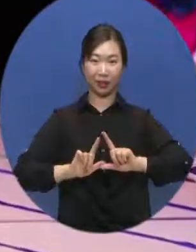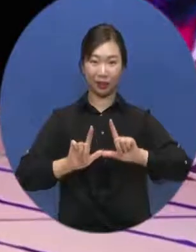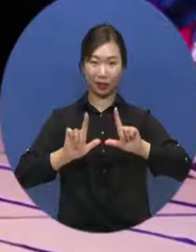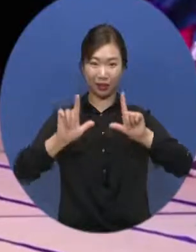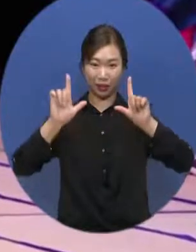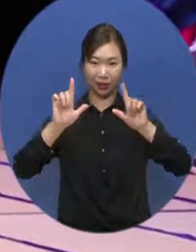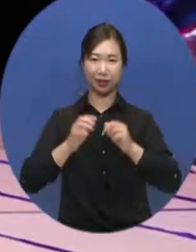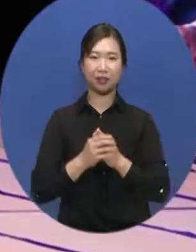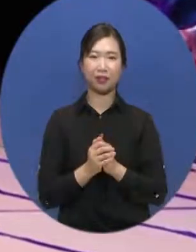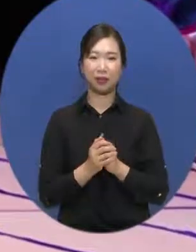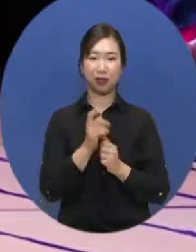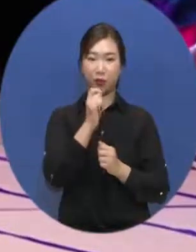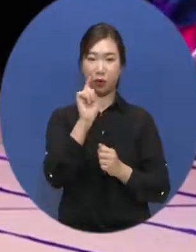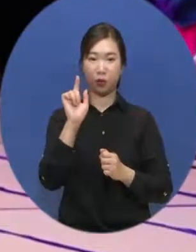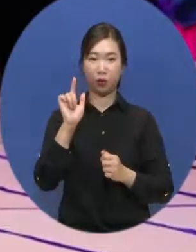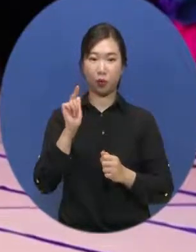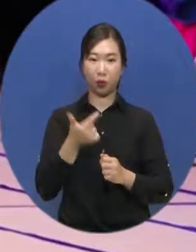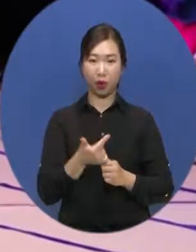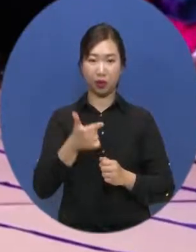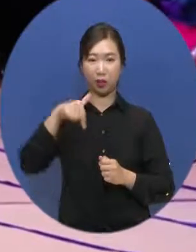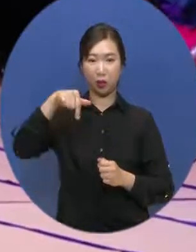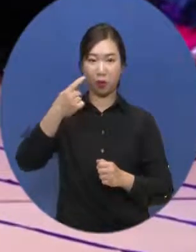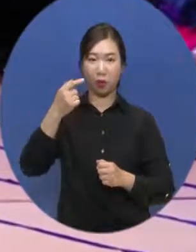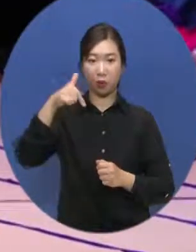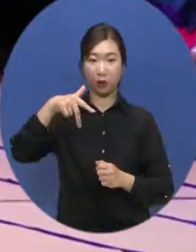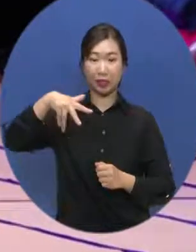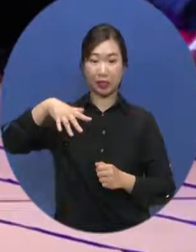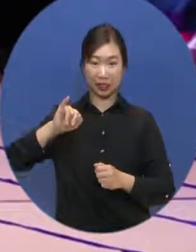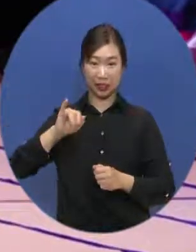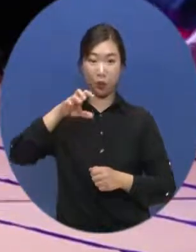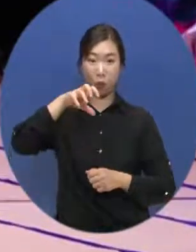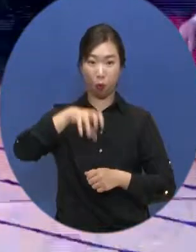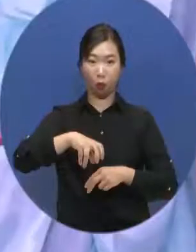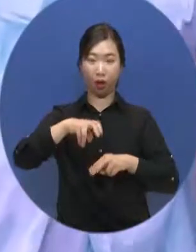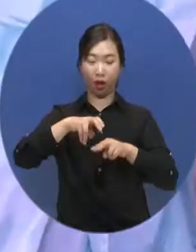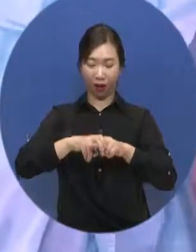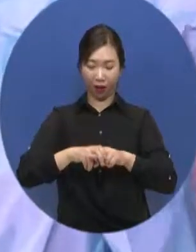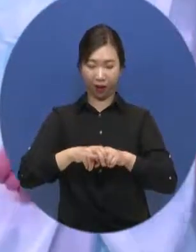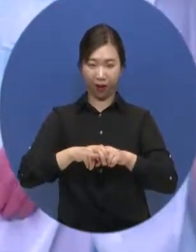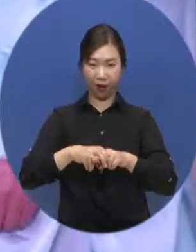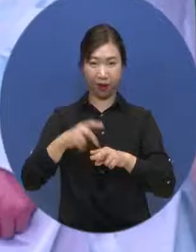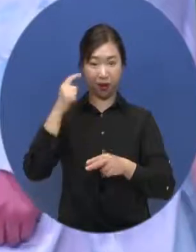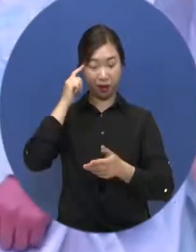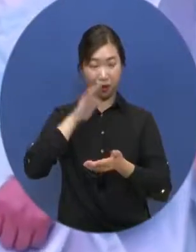관곡지에 이렇게 앉아계시니까 참 기분이 상쾌하시죠? 네.